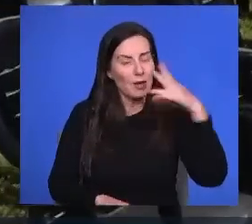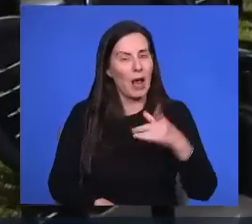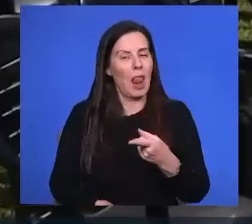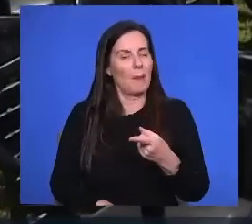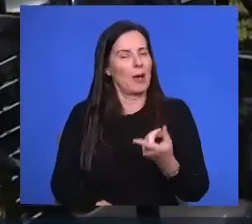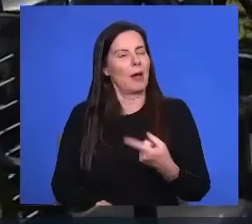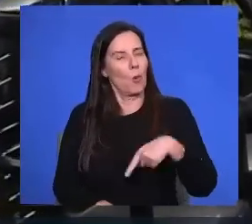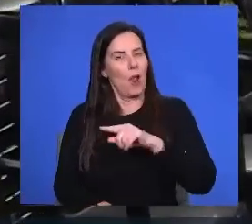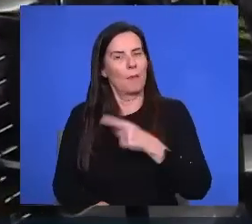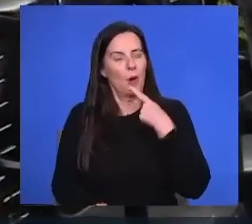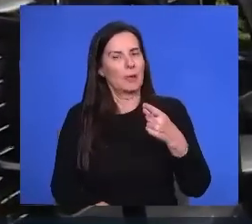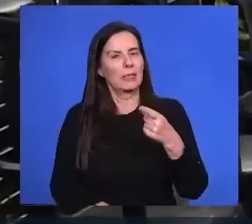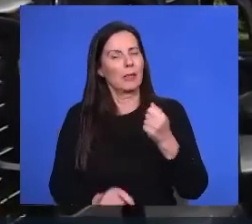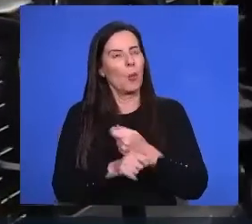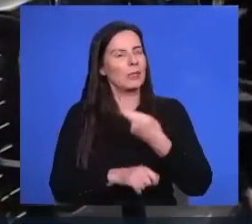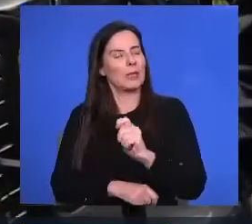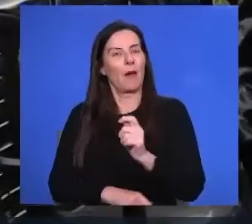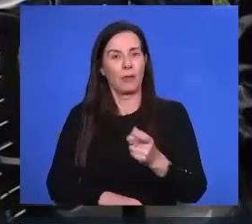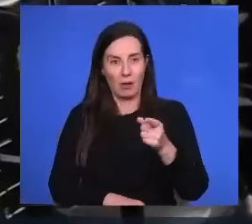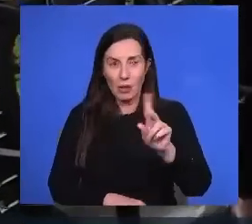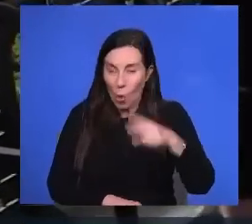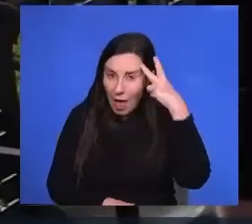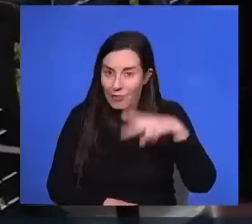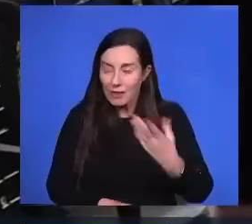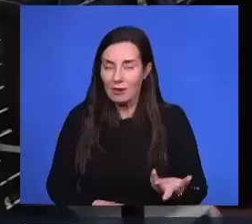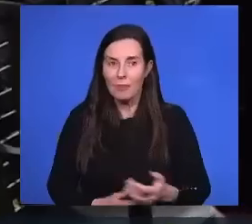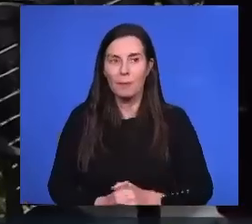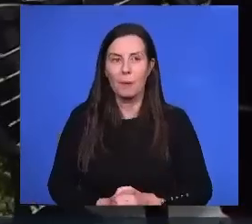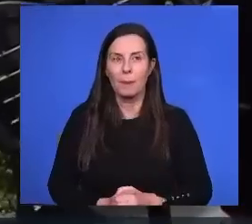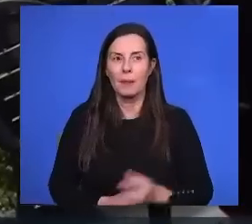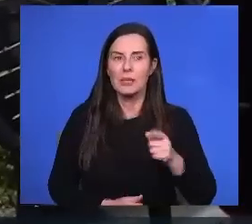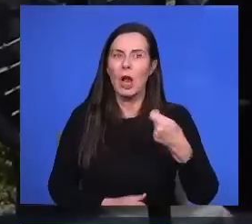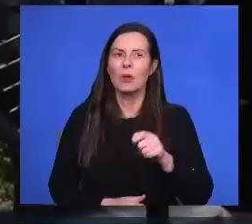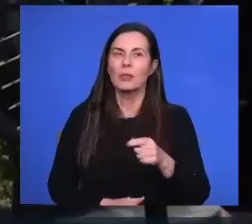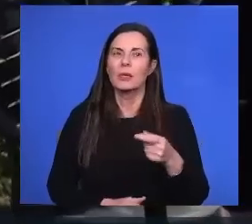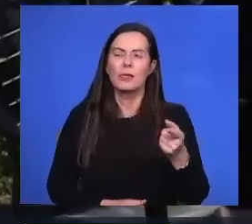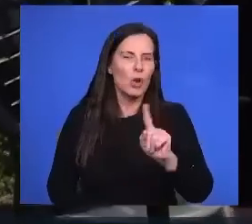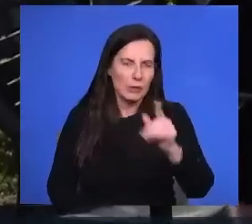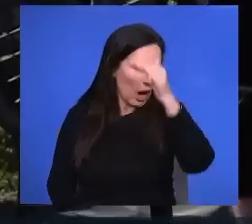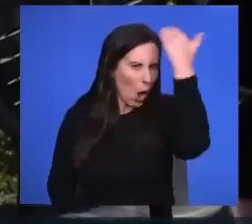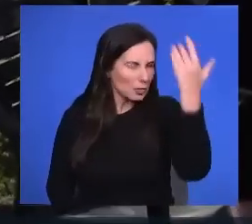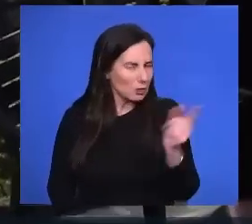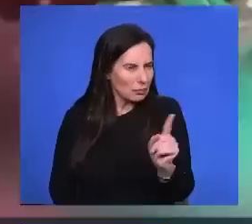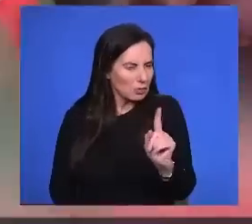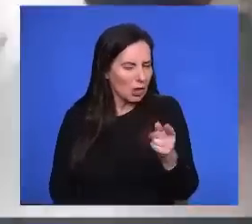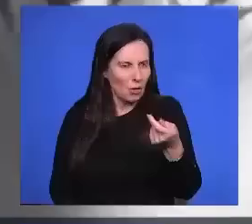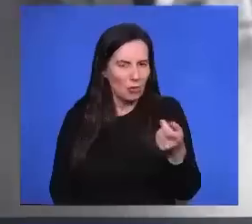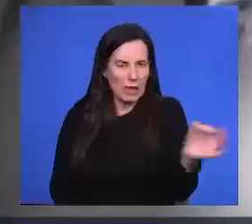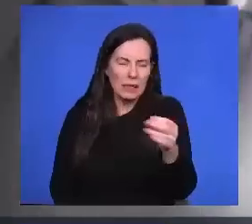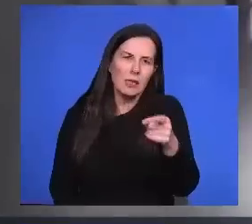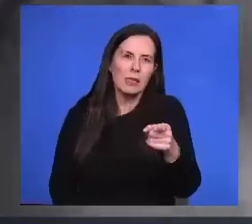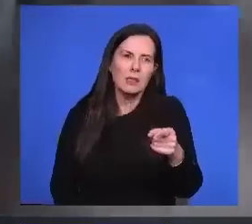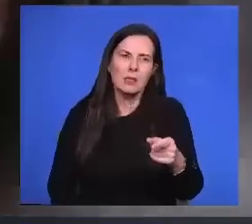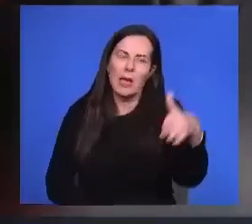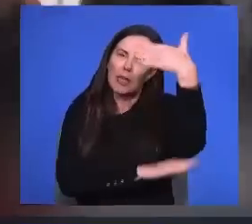נתפס כהתרסה? להבין, אתה יכול? זה לא התרסה, זה לא הקצנה ולא הסתה, זה דגל